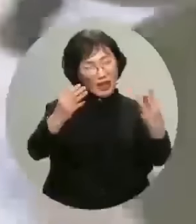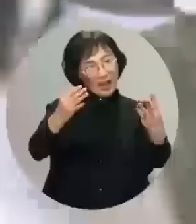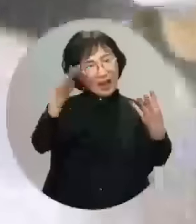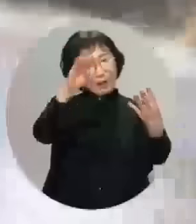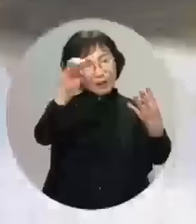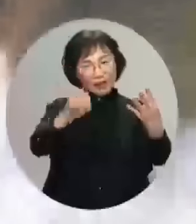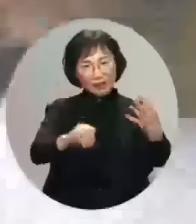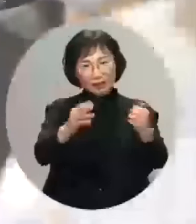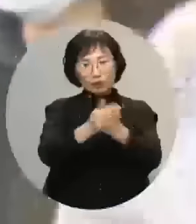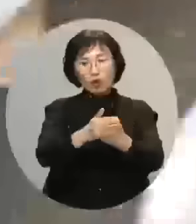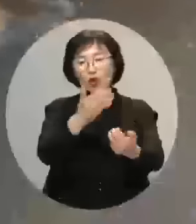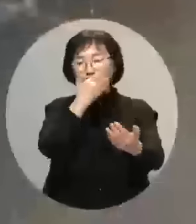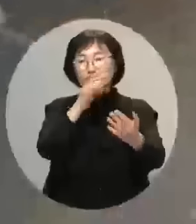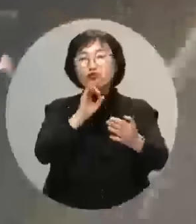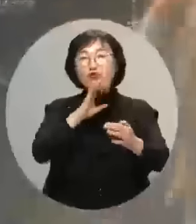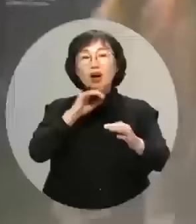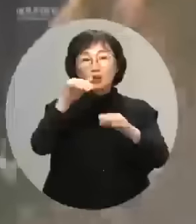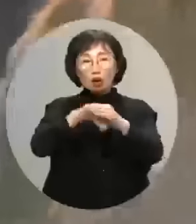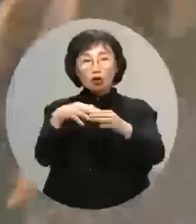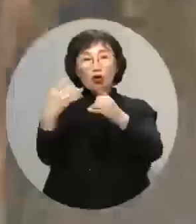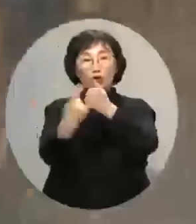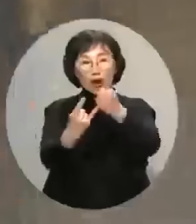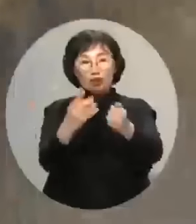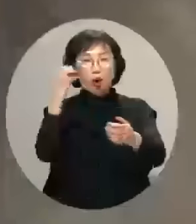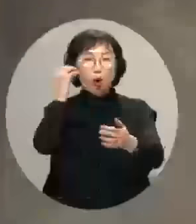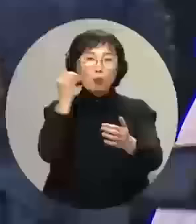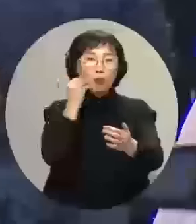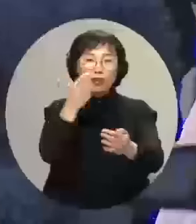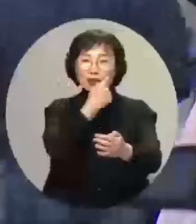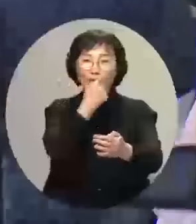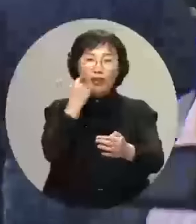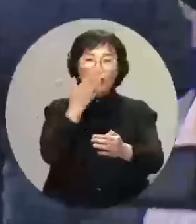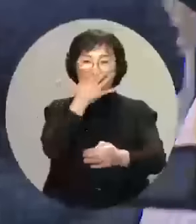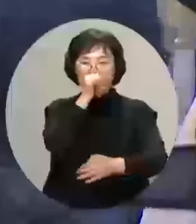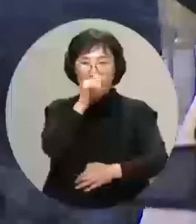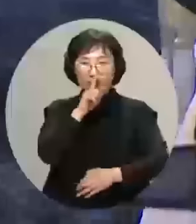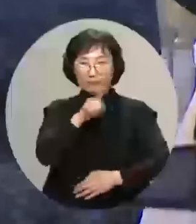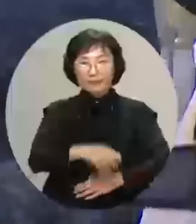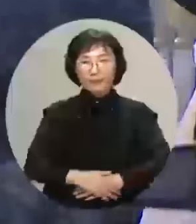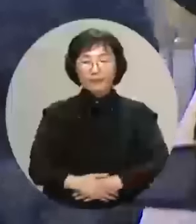중앙선거 여론조사 심의위원회 홈페이지를 참고하면 됩니다 MBC 뉴스 정자입니다